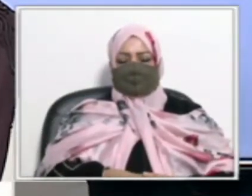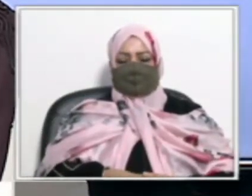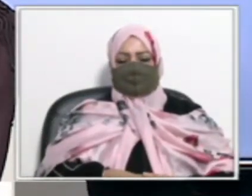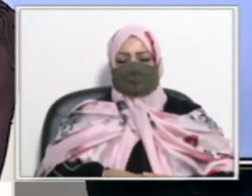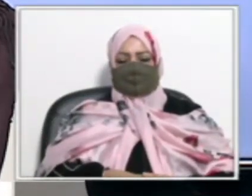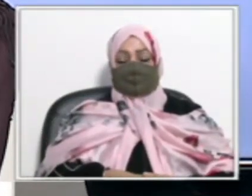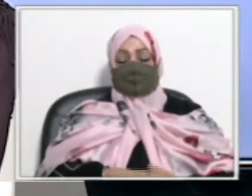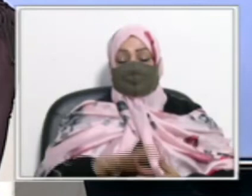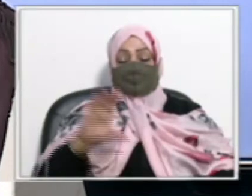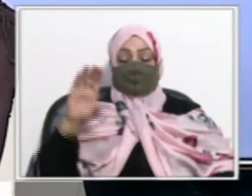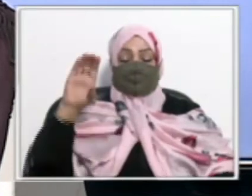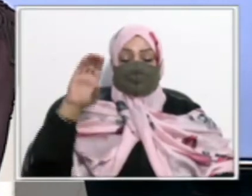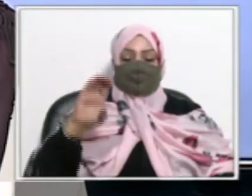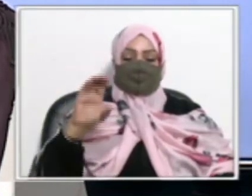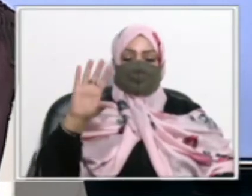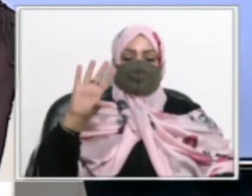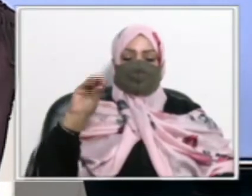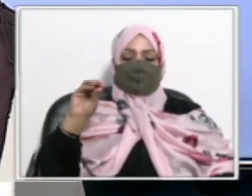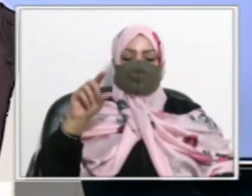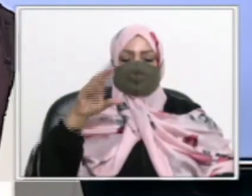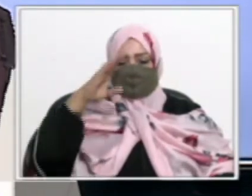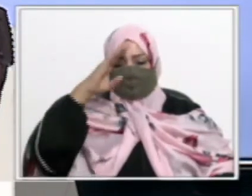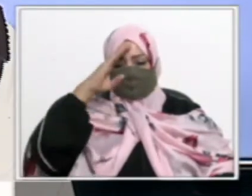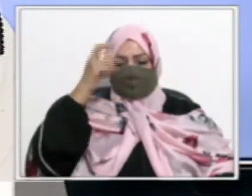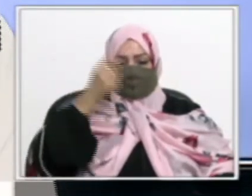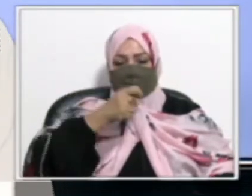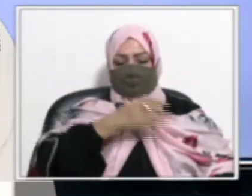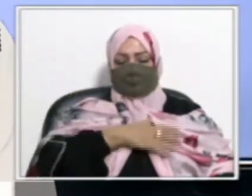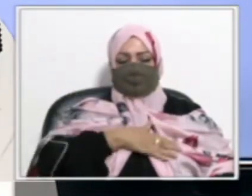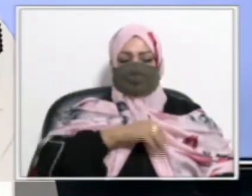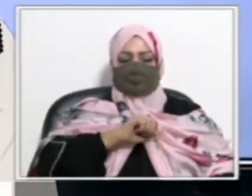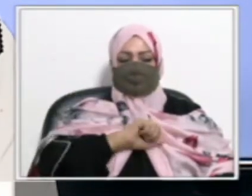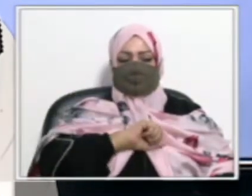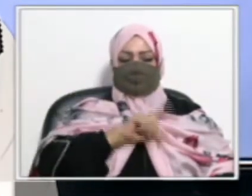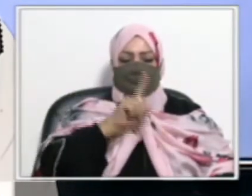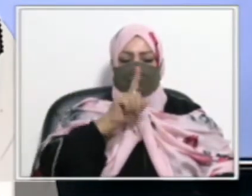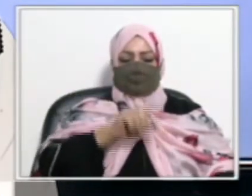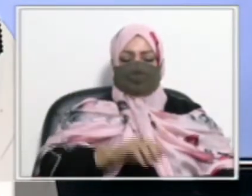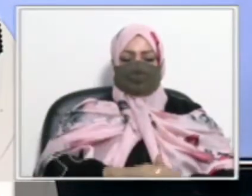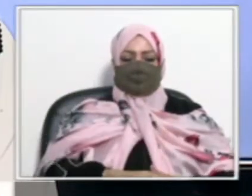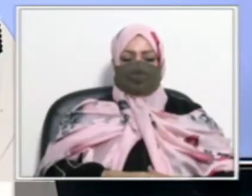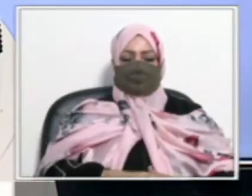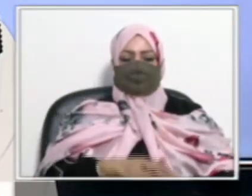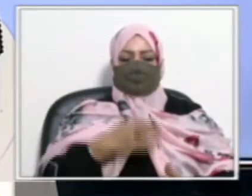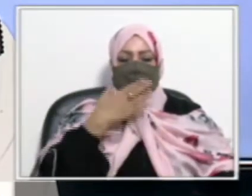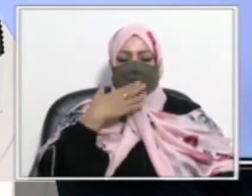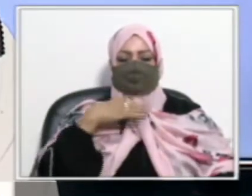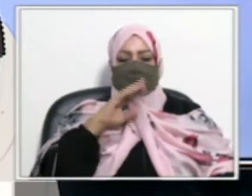فيك. حياك الله. بارك الله فيكم. البدعة